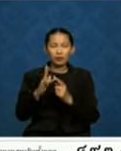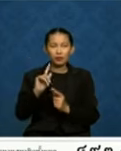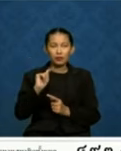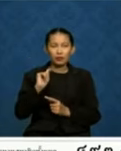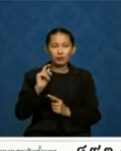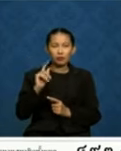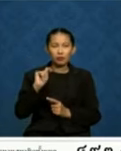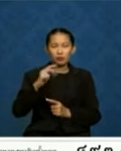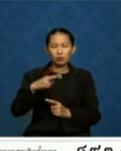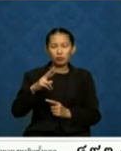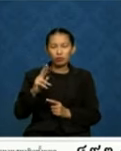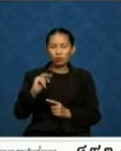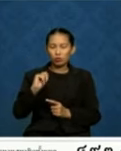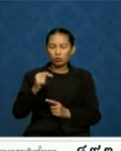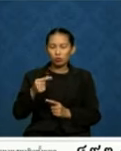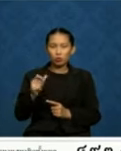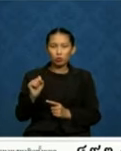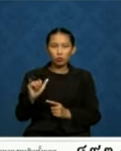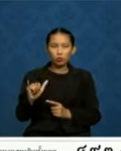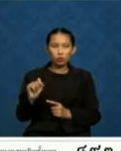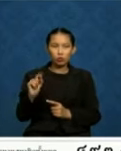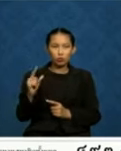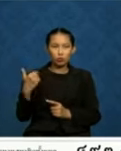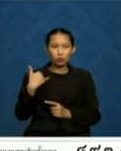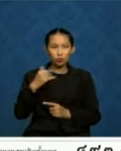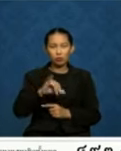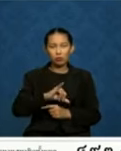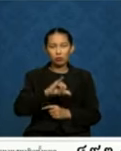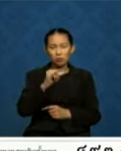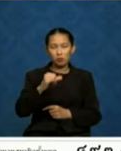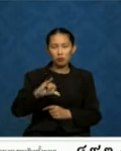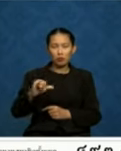ท่านทรงยศนะครับได้พูดขึ้นนะครับว่าอาจจะมี